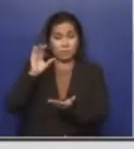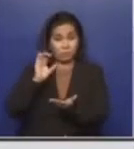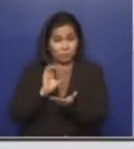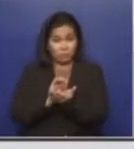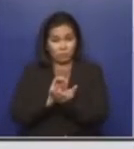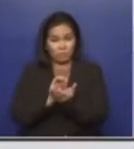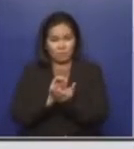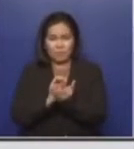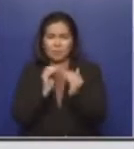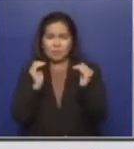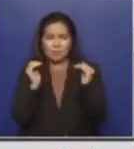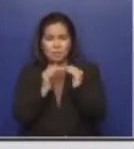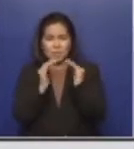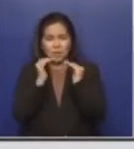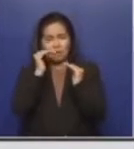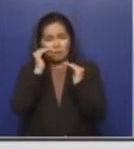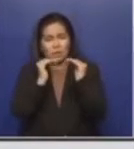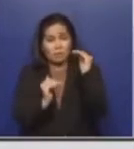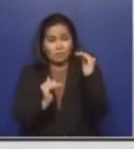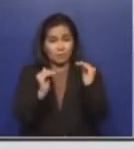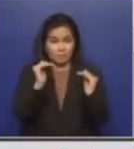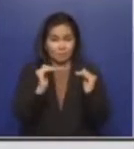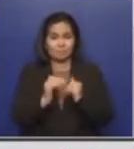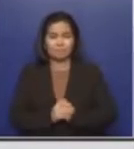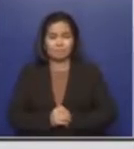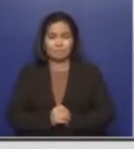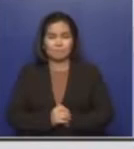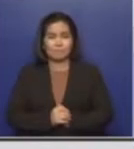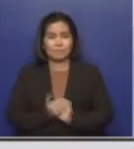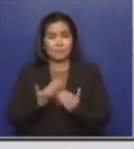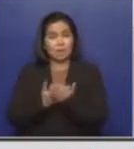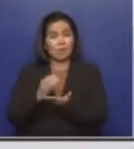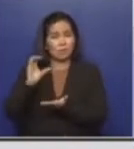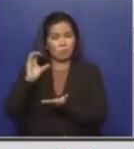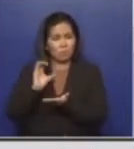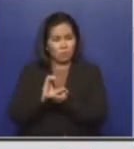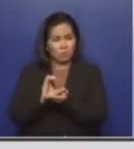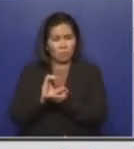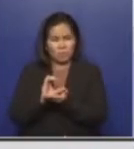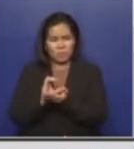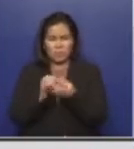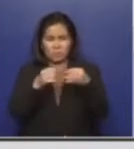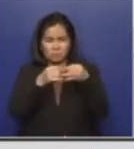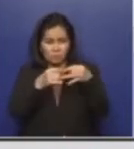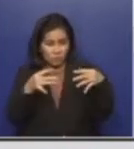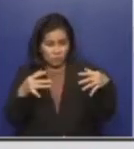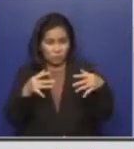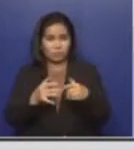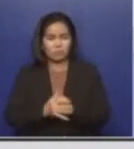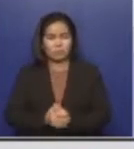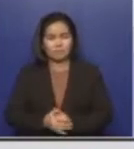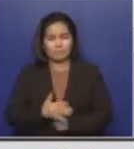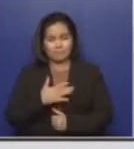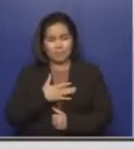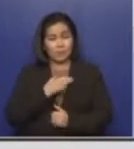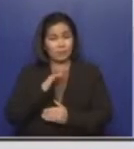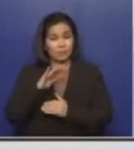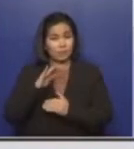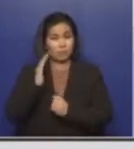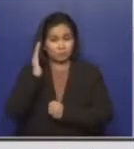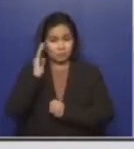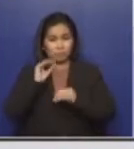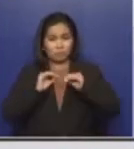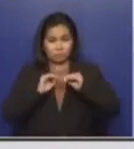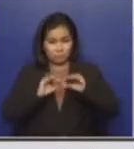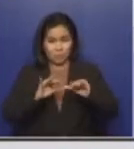ที่เหลื่อมล้ำและเป็นงบประมาณที่ไม่ตอบโจทย์ในสถาน